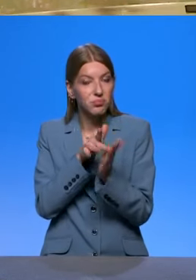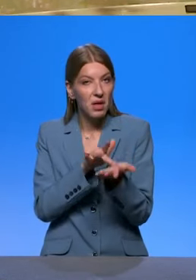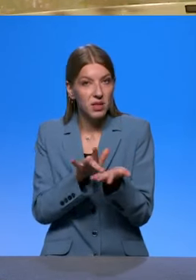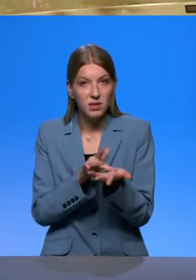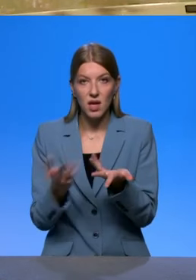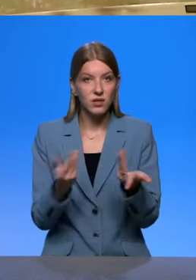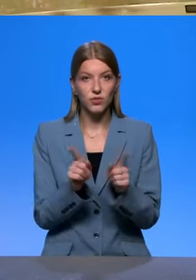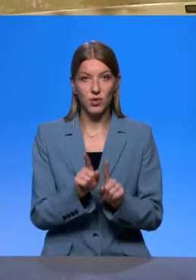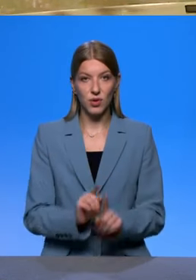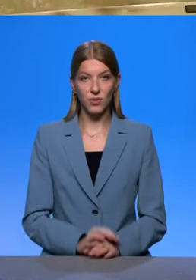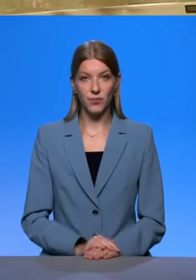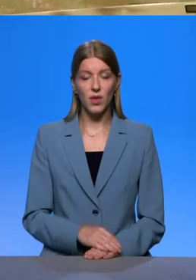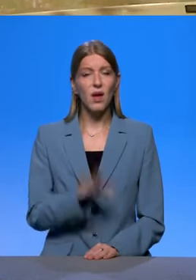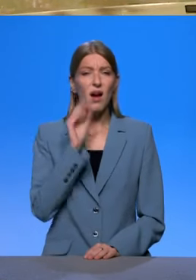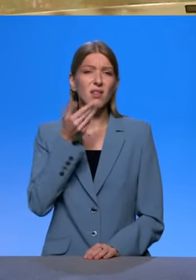Обращалась, когда была молодая,